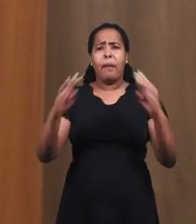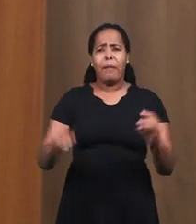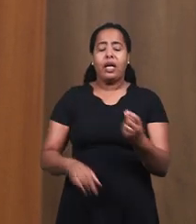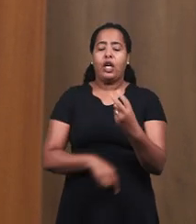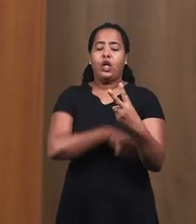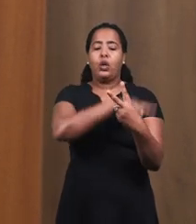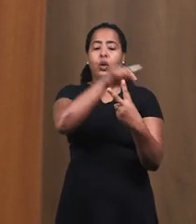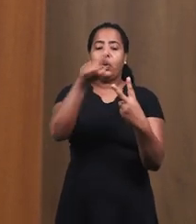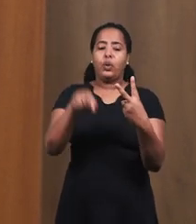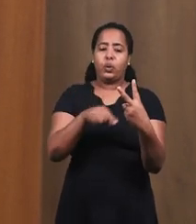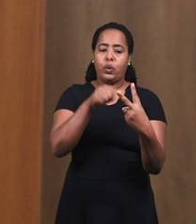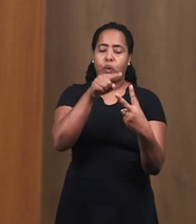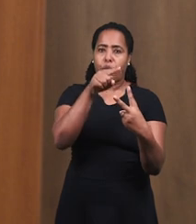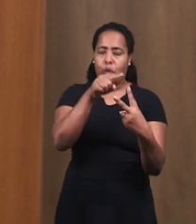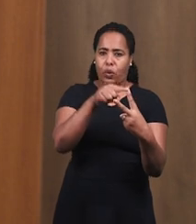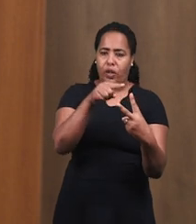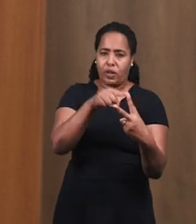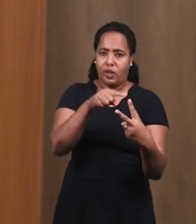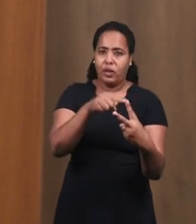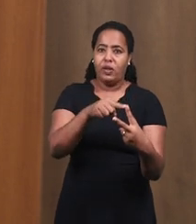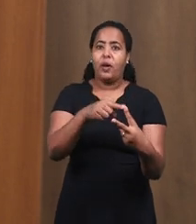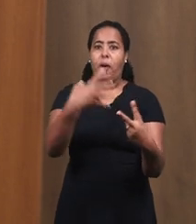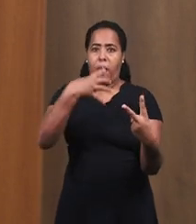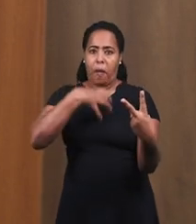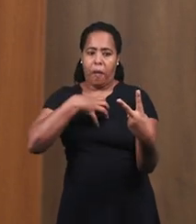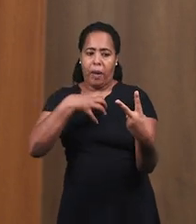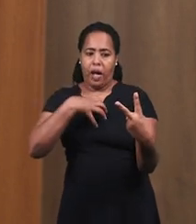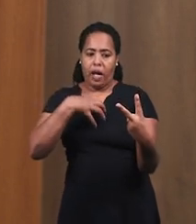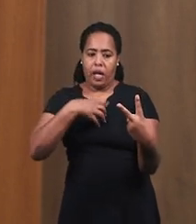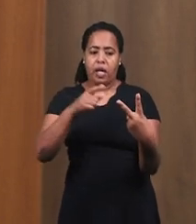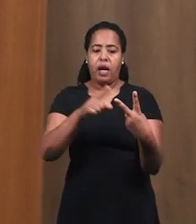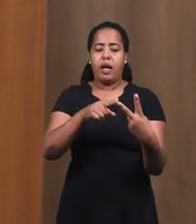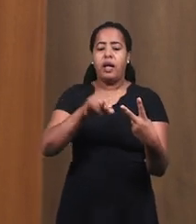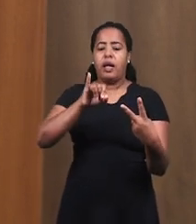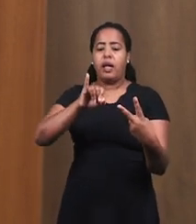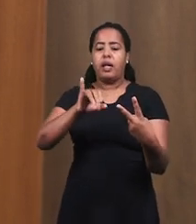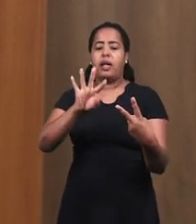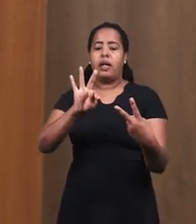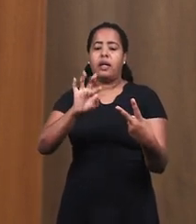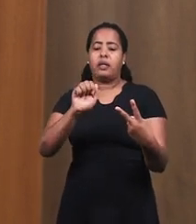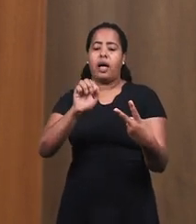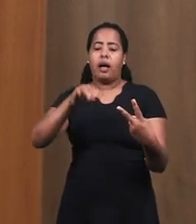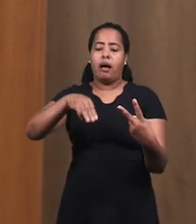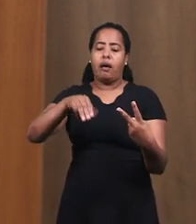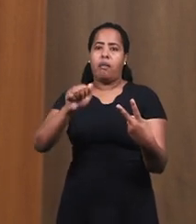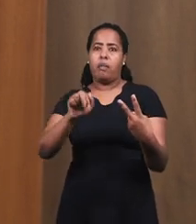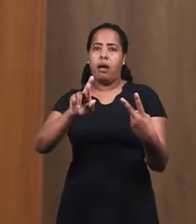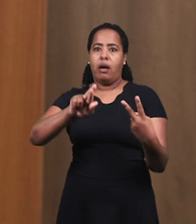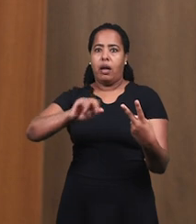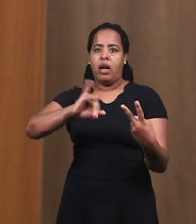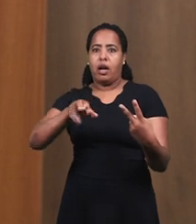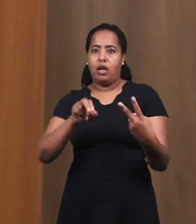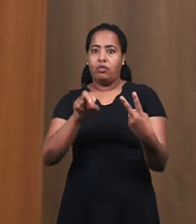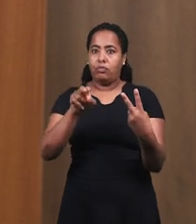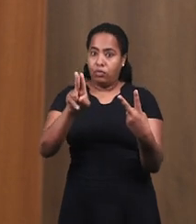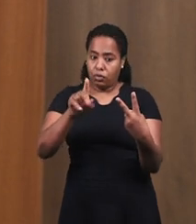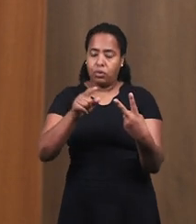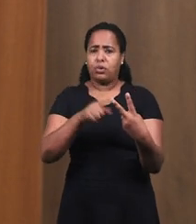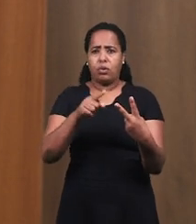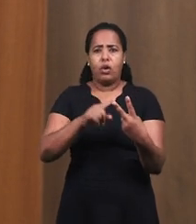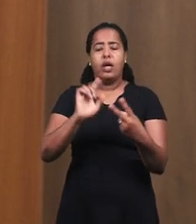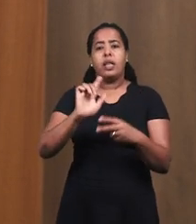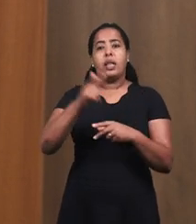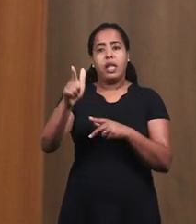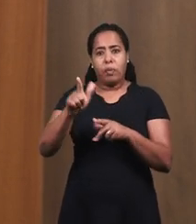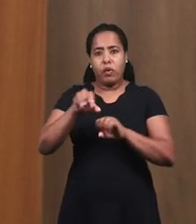connaître deux Manaïm du Brésil, le Manaïm de Teixeira de Freitas et Itamaraju au sud de l'état de Bahia. Et juste